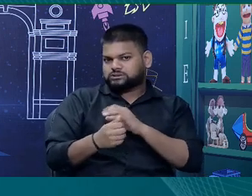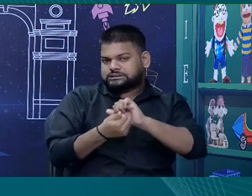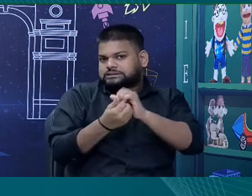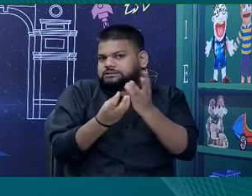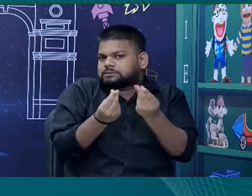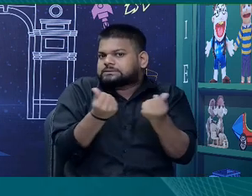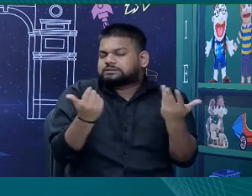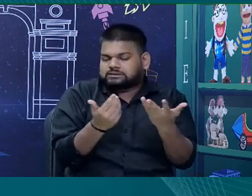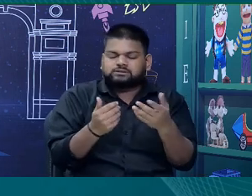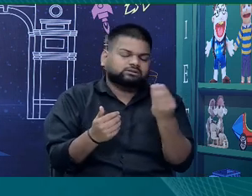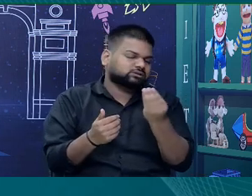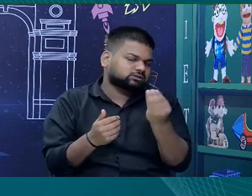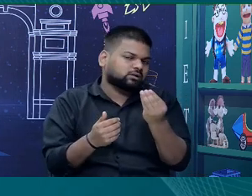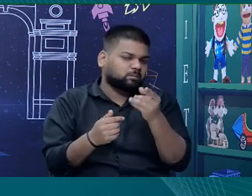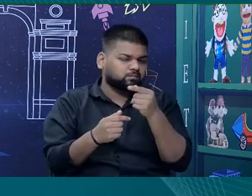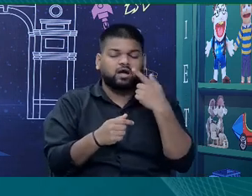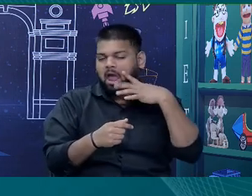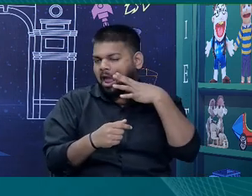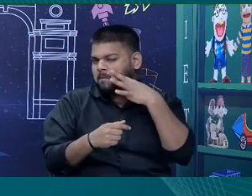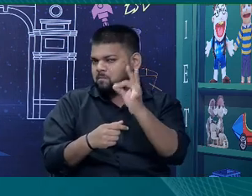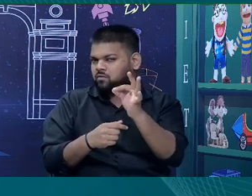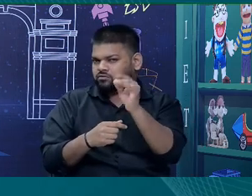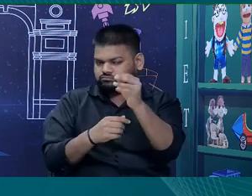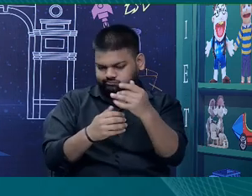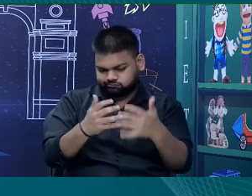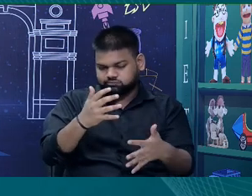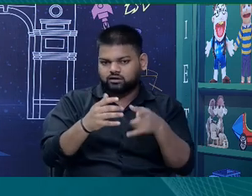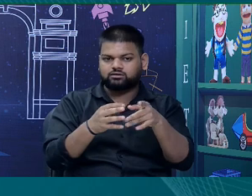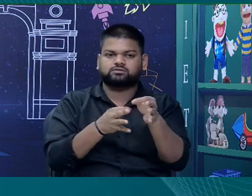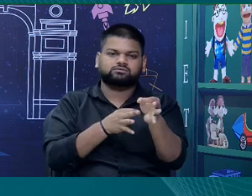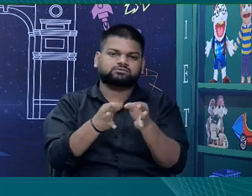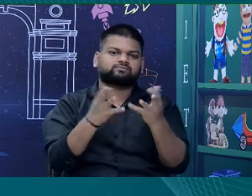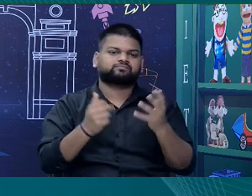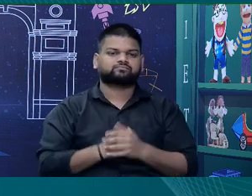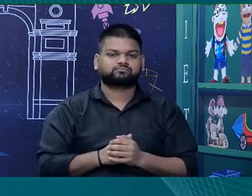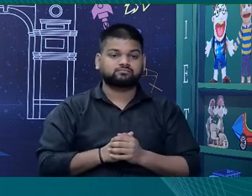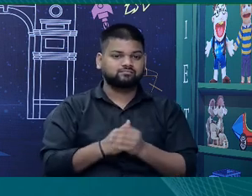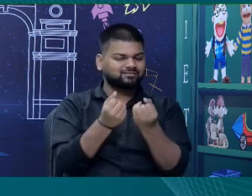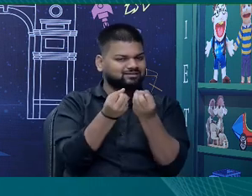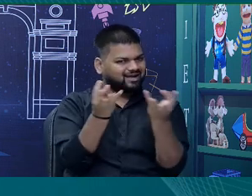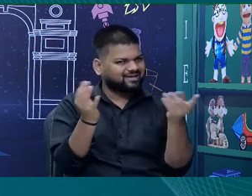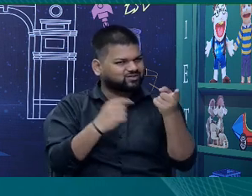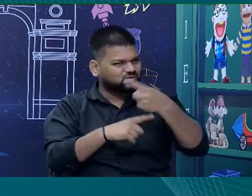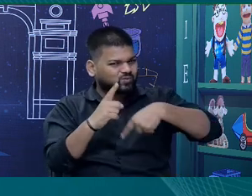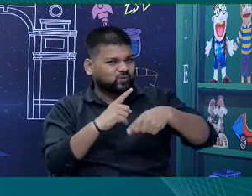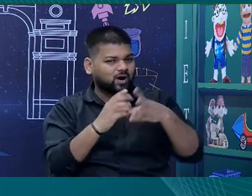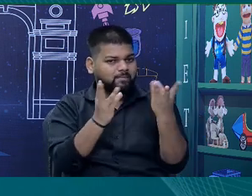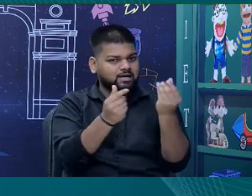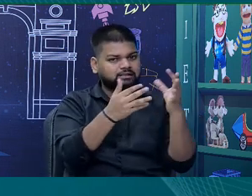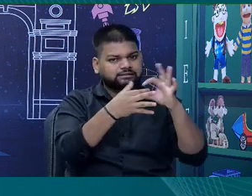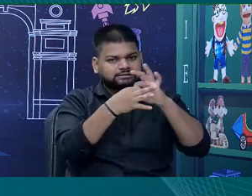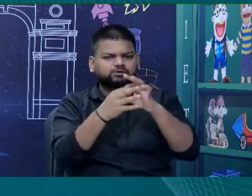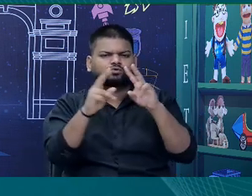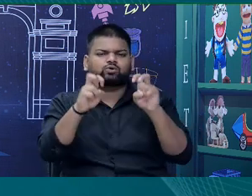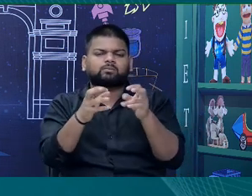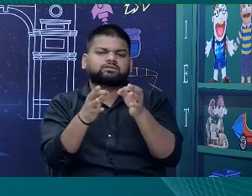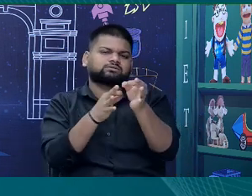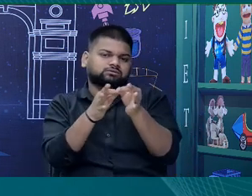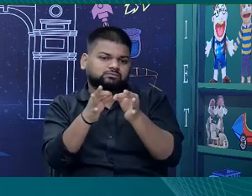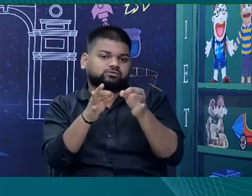आपको जल्दी से एक बार डिस्कस कर लेट हूं तो सबसे पहले जब भी कोई मैथमेटिकल कॉन्सेप्ट आप पटना शुरू करते हैं तो उसका